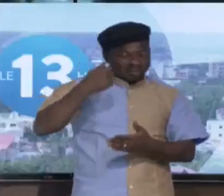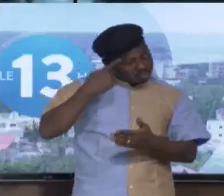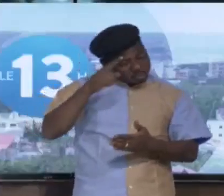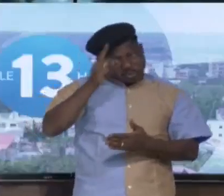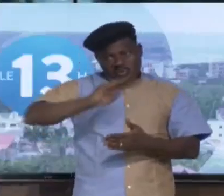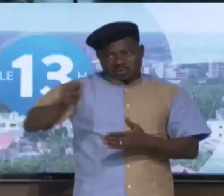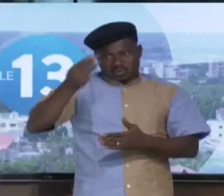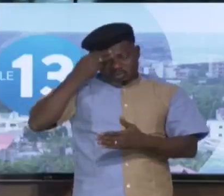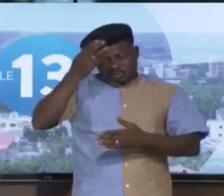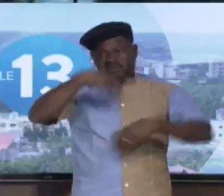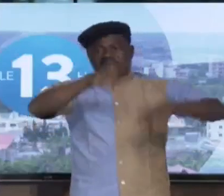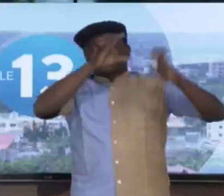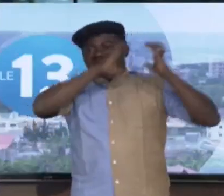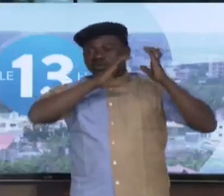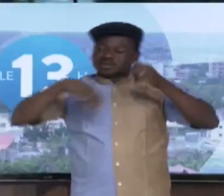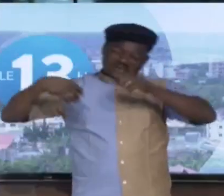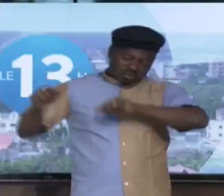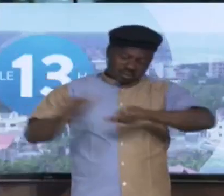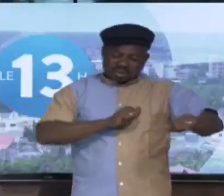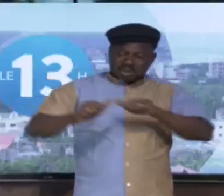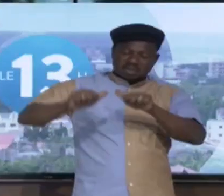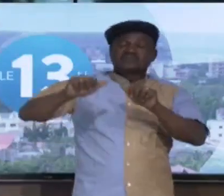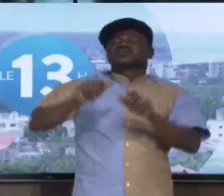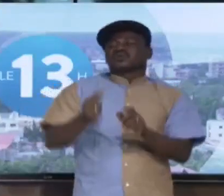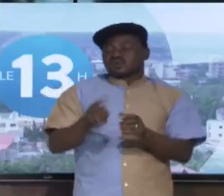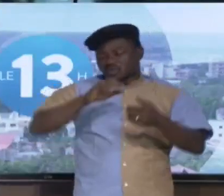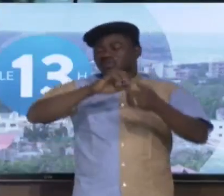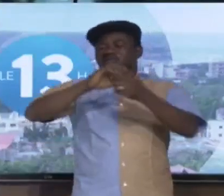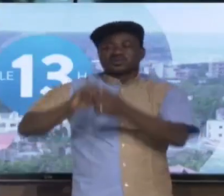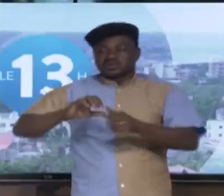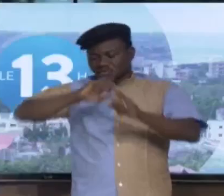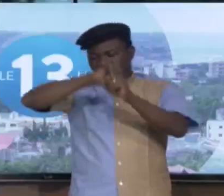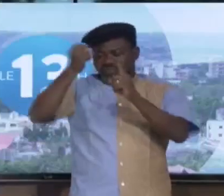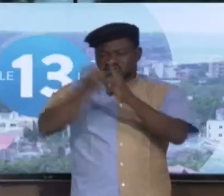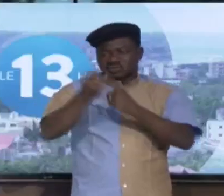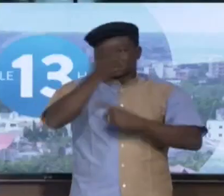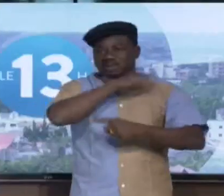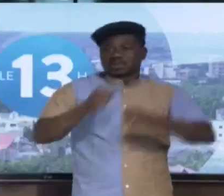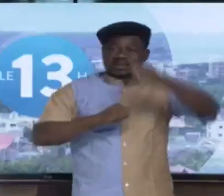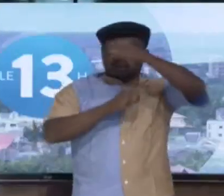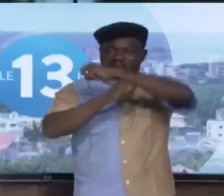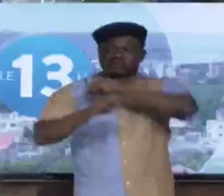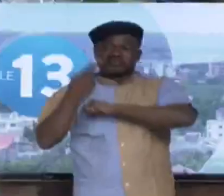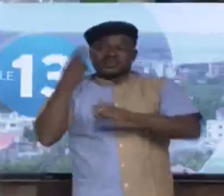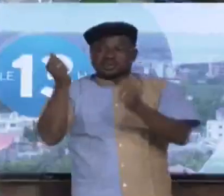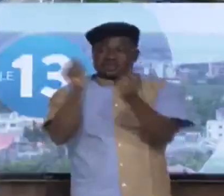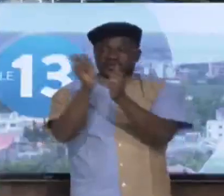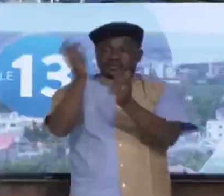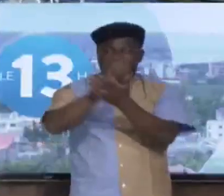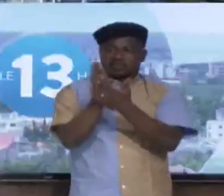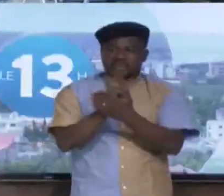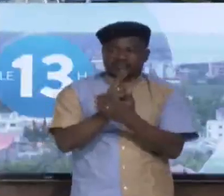charge de l'action sociale et celui de la défense. La remise dans ce commentaire signé Frédéric Nikiema.